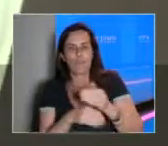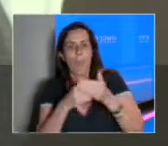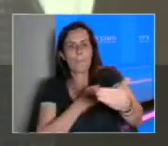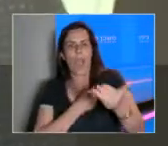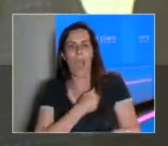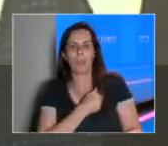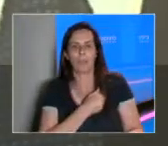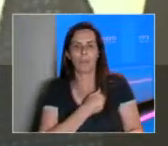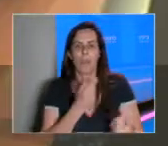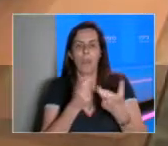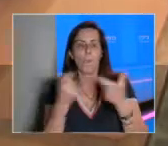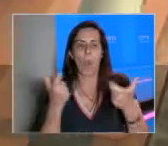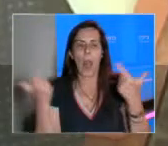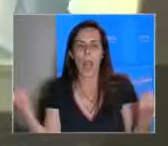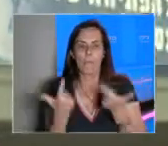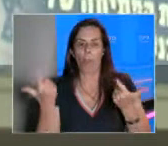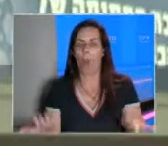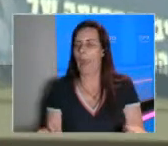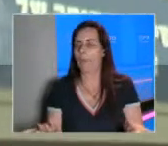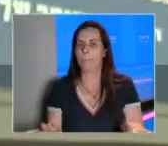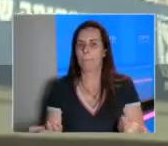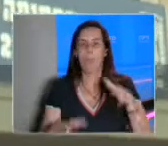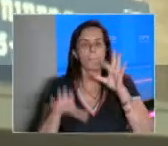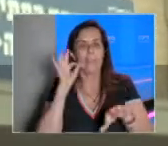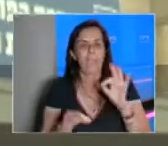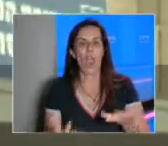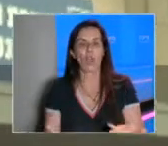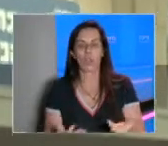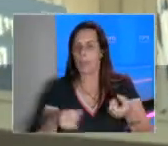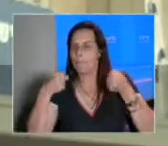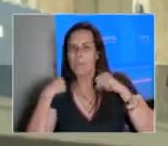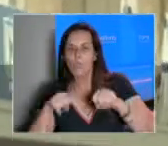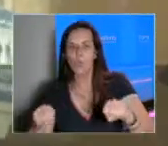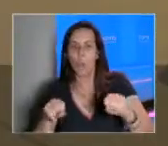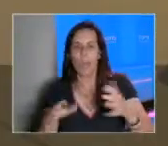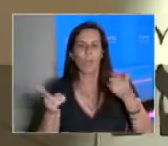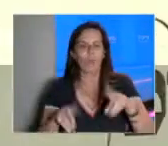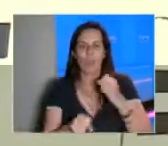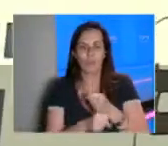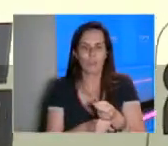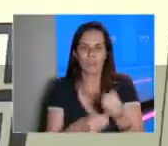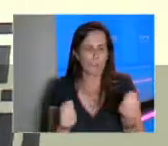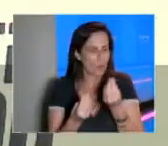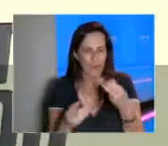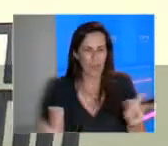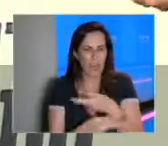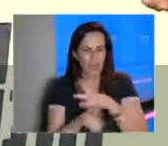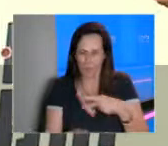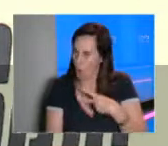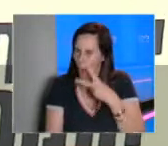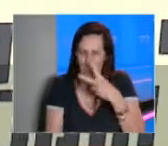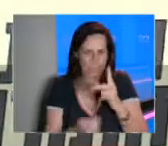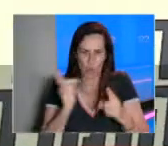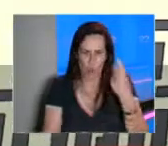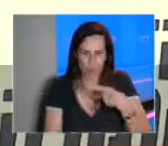מרחק באולמות אירועים סגורים, בקניונים, בסופרים? איך אפשר לעשות את זה? זה משהו שהוא לא אפשרי, ואנחנו רואים את